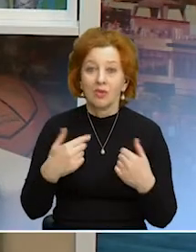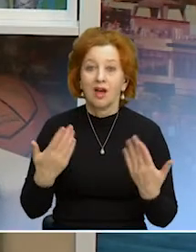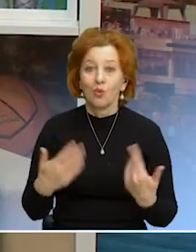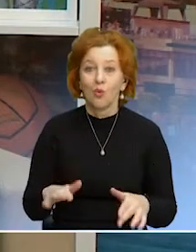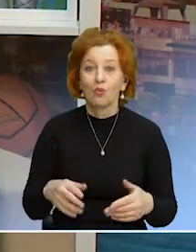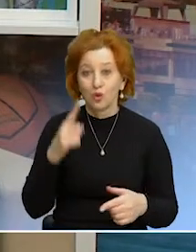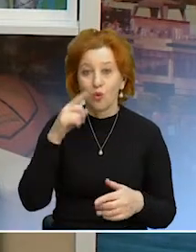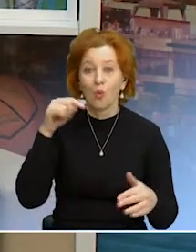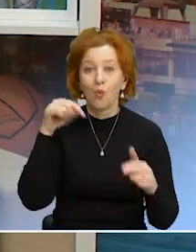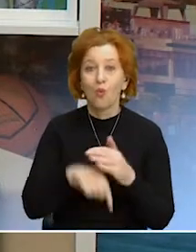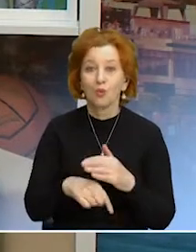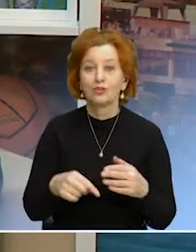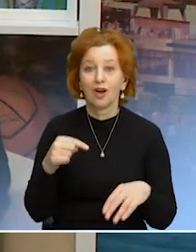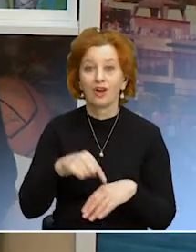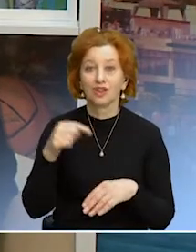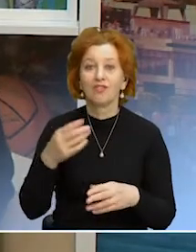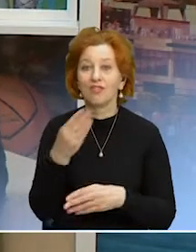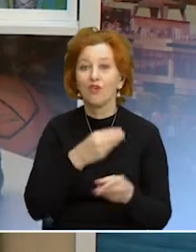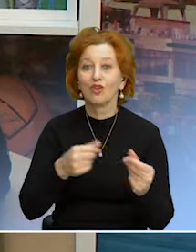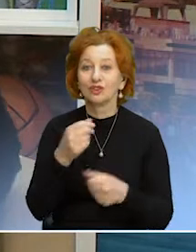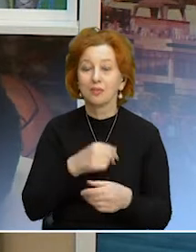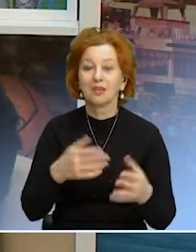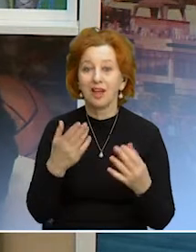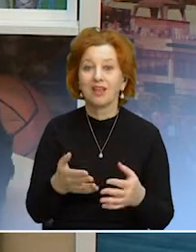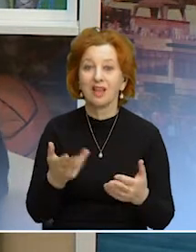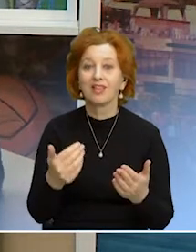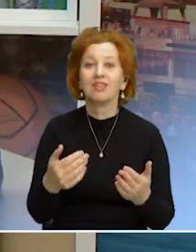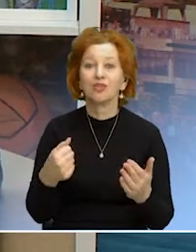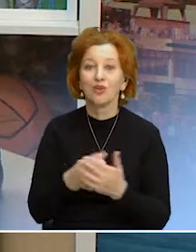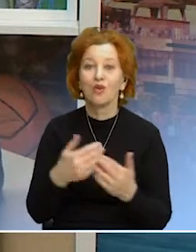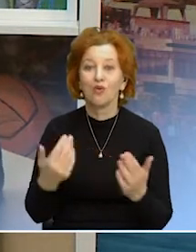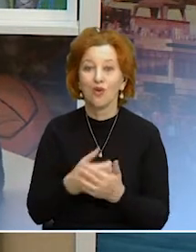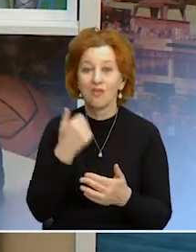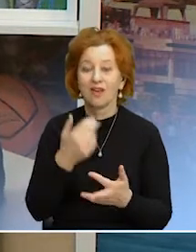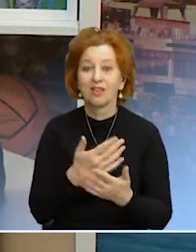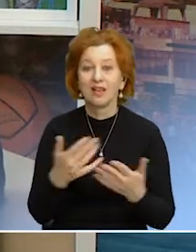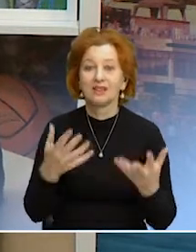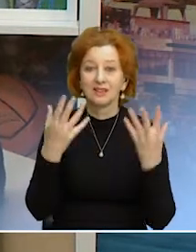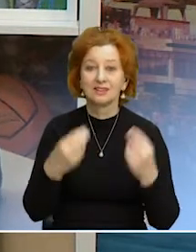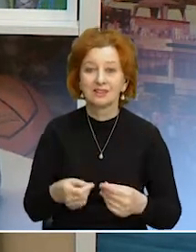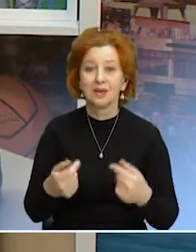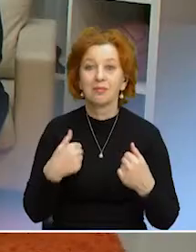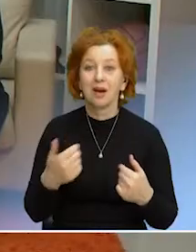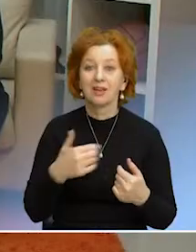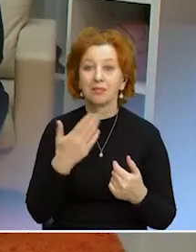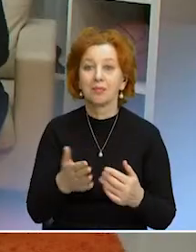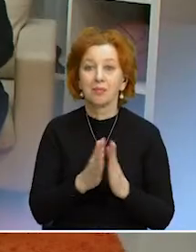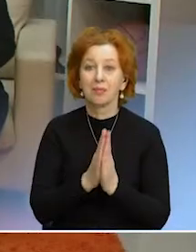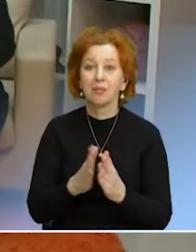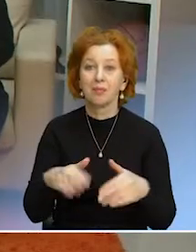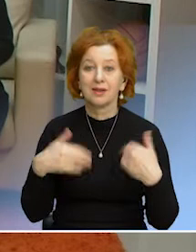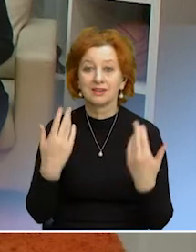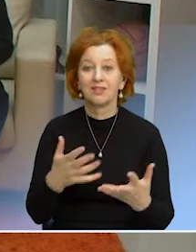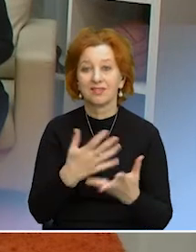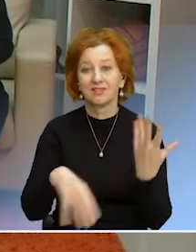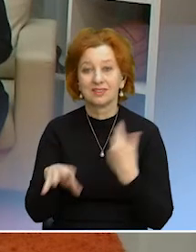нас однозначно уже укоренилось ощущение волшебства и сказочности. Но это как до Нового года. Всего лишь несколько дней остается. Мы хотим попросить вас